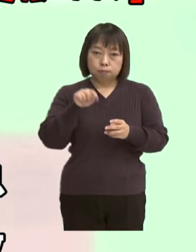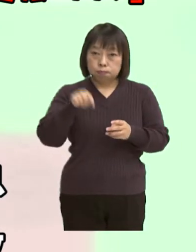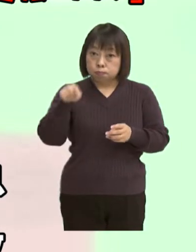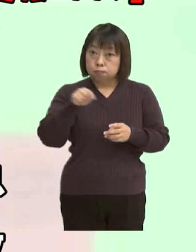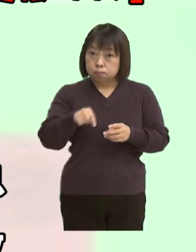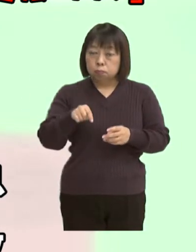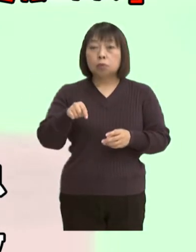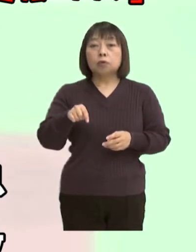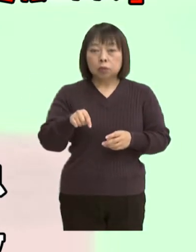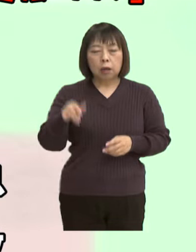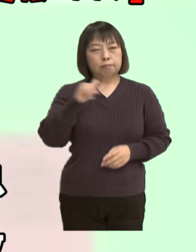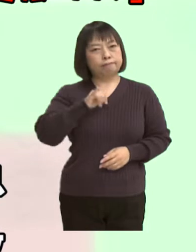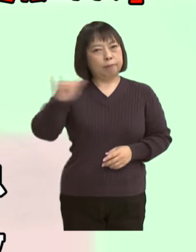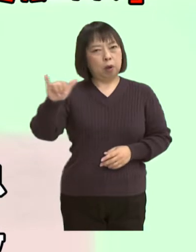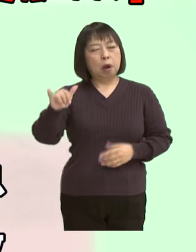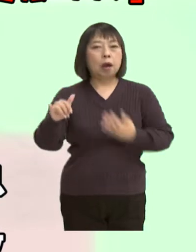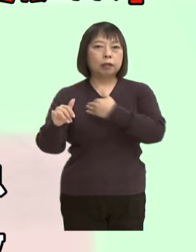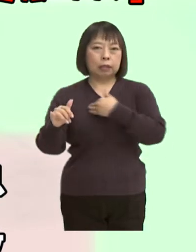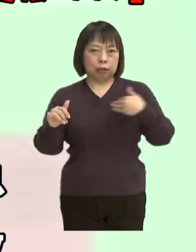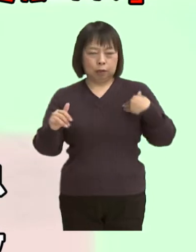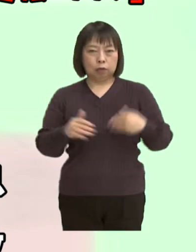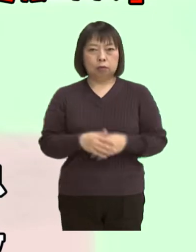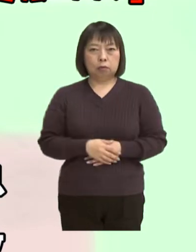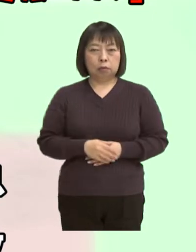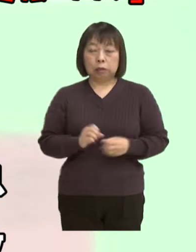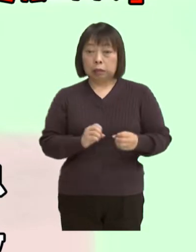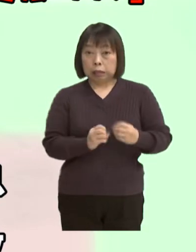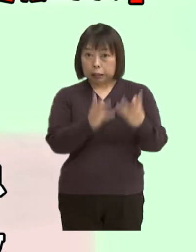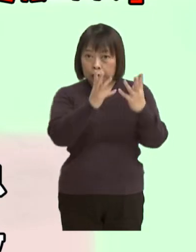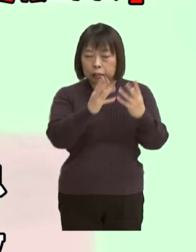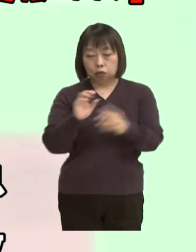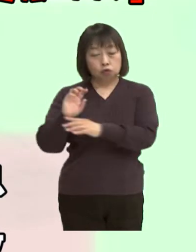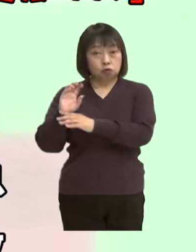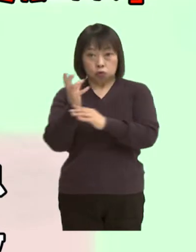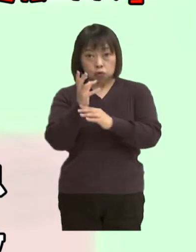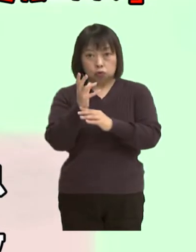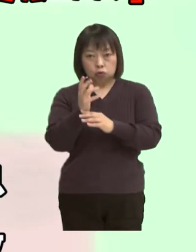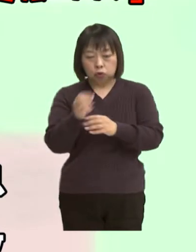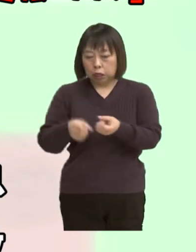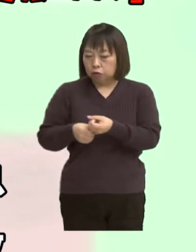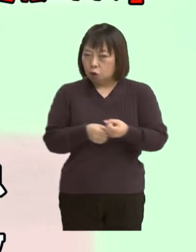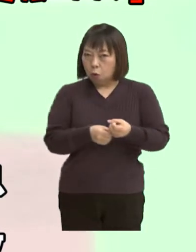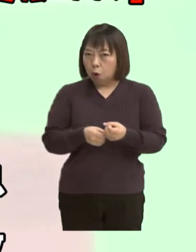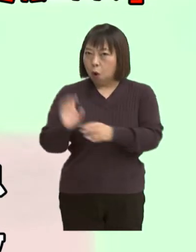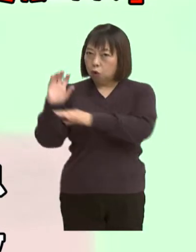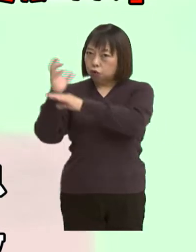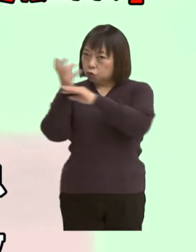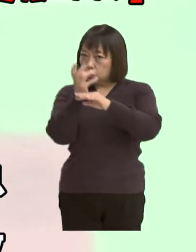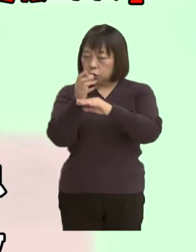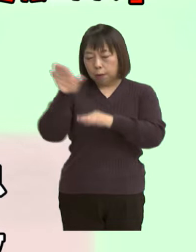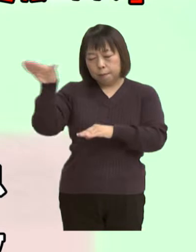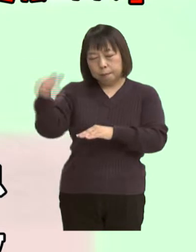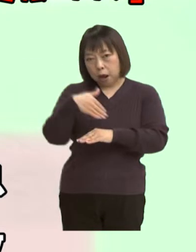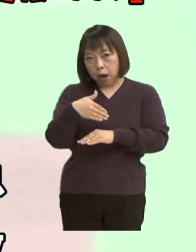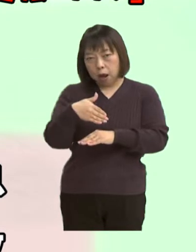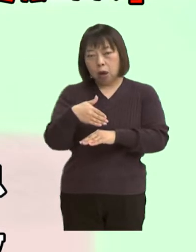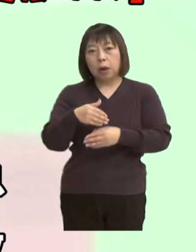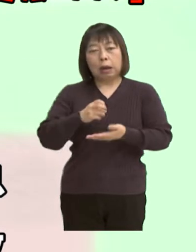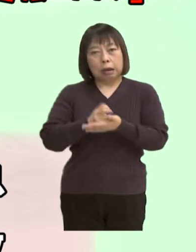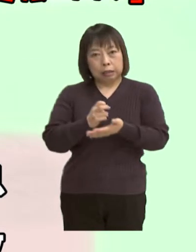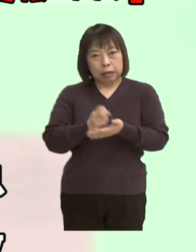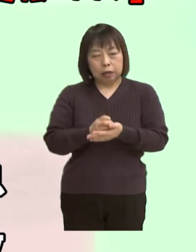関に通報できるようになっています。火災や救急などで消防車や救急車を要請する際は必